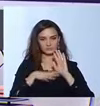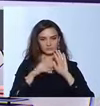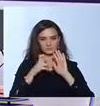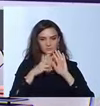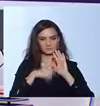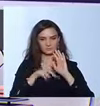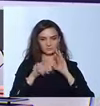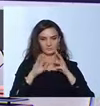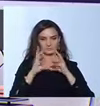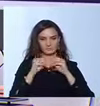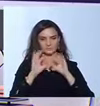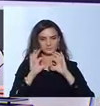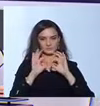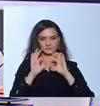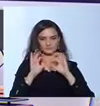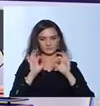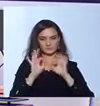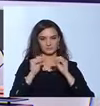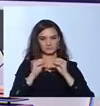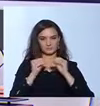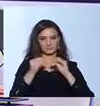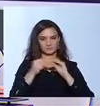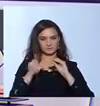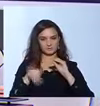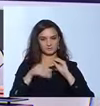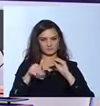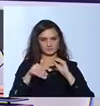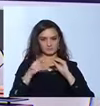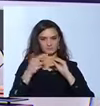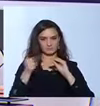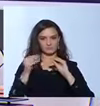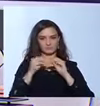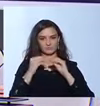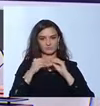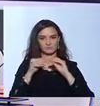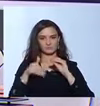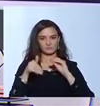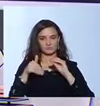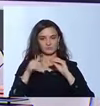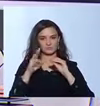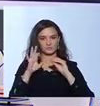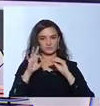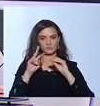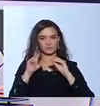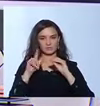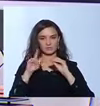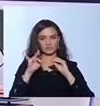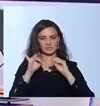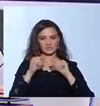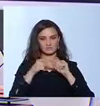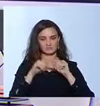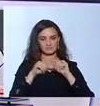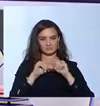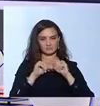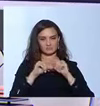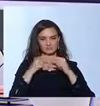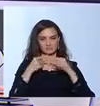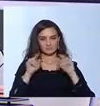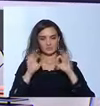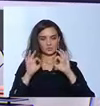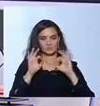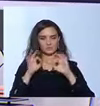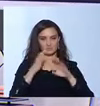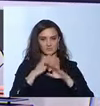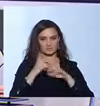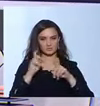200, 180 ყველათვის ნორმა და არაფერი პრობლემა არ არის. რა თქმა უნდა პრობლემა არ არის, მაგრამ ტრიქოლოგიაში სხვა ნორმები,